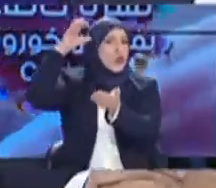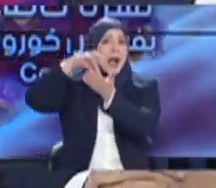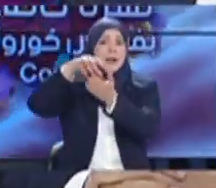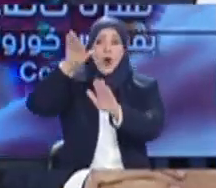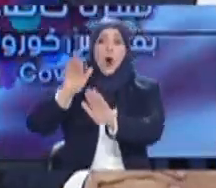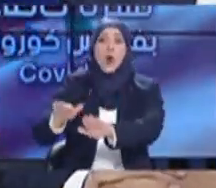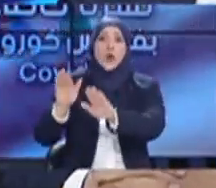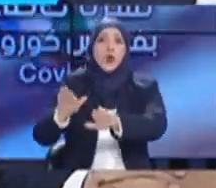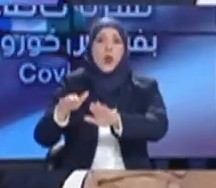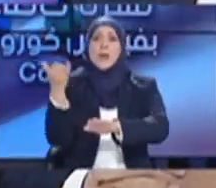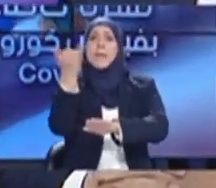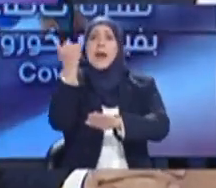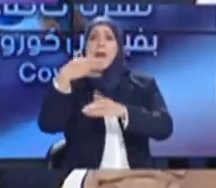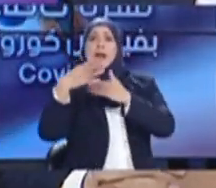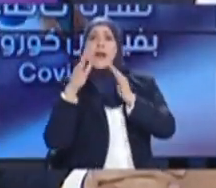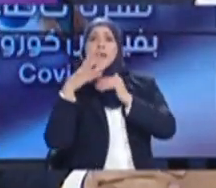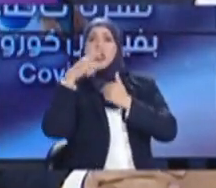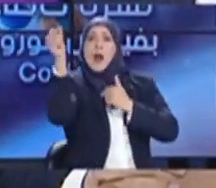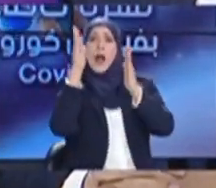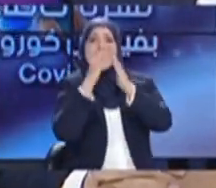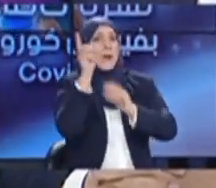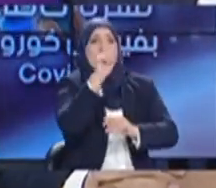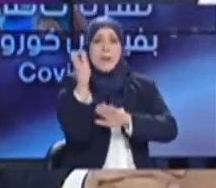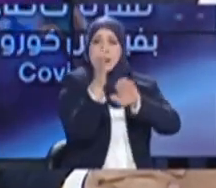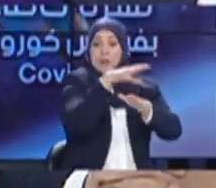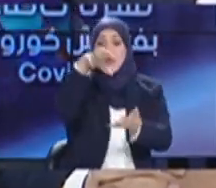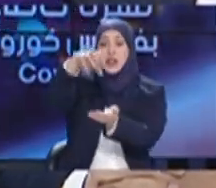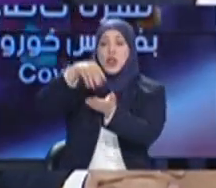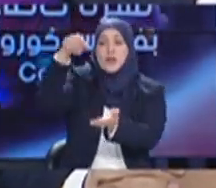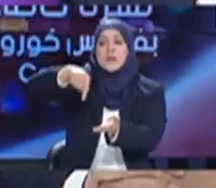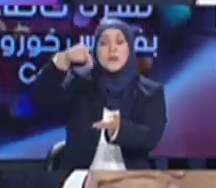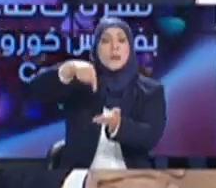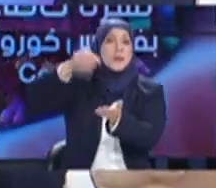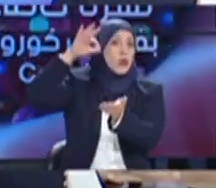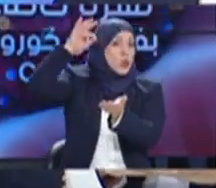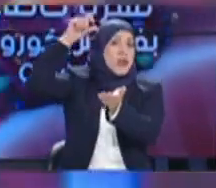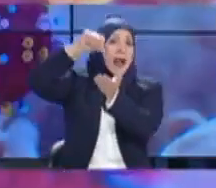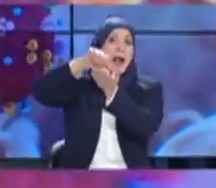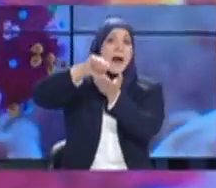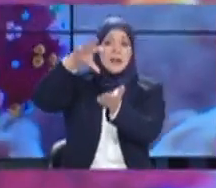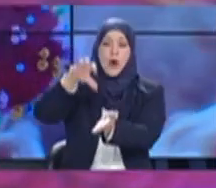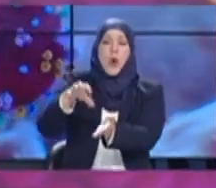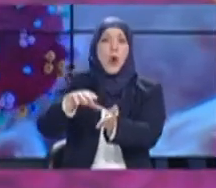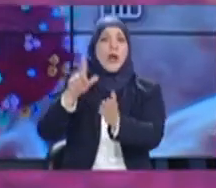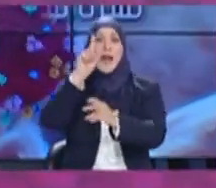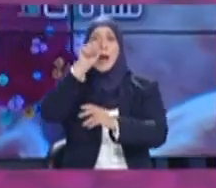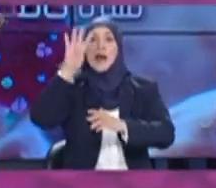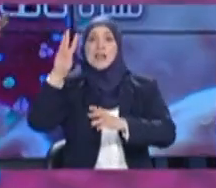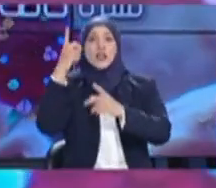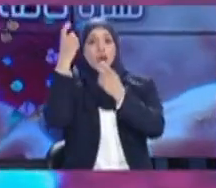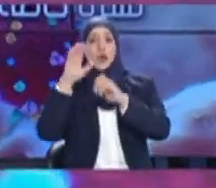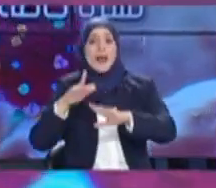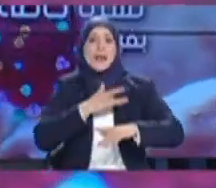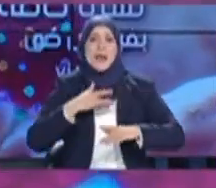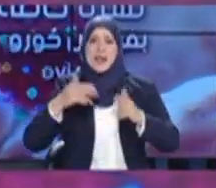المكان هذاك حتى ياخذوا يقوموا بالحجر الصحي اي في المكان هذاك حتى يبراو، وكما قلت الحالات اللي